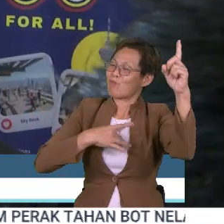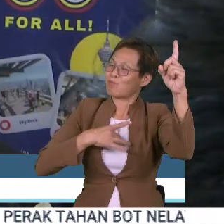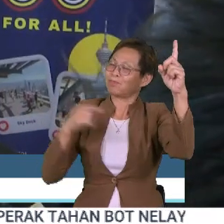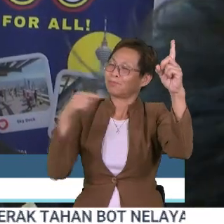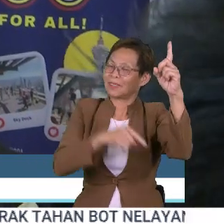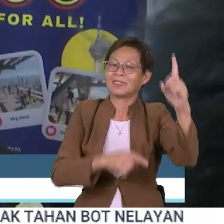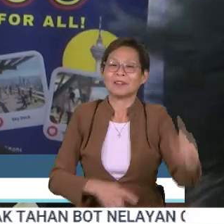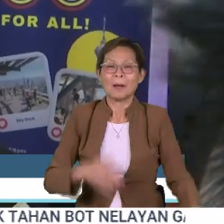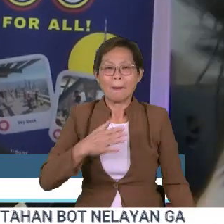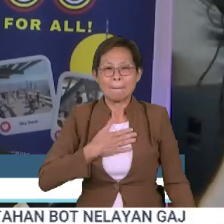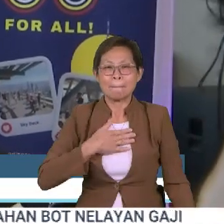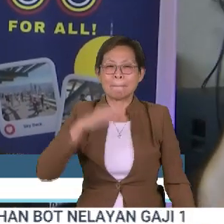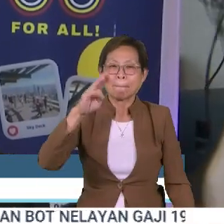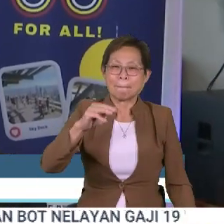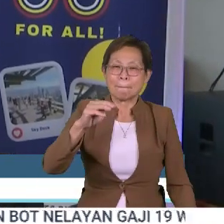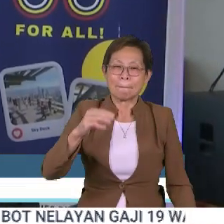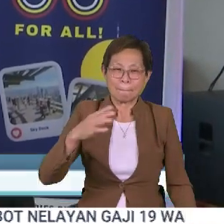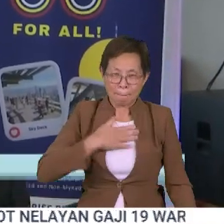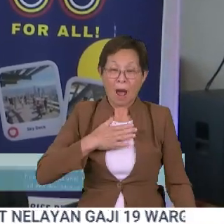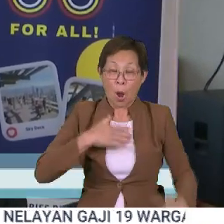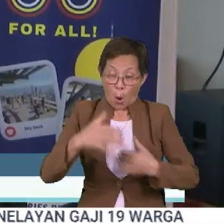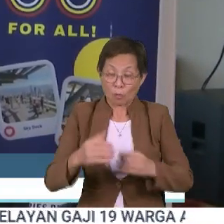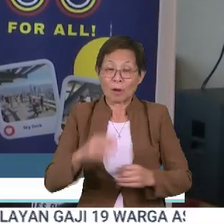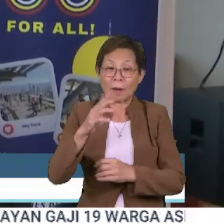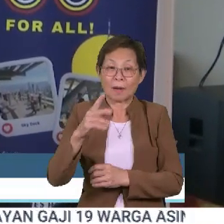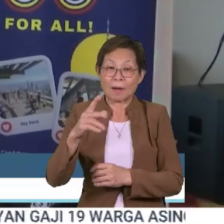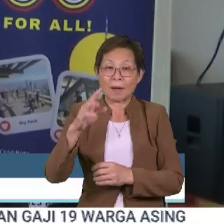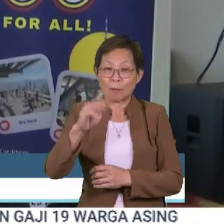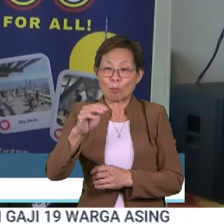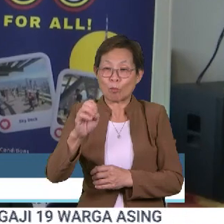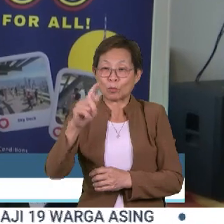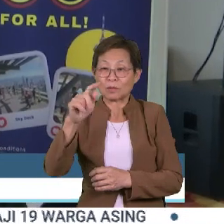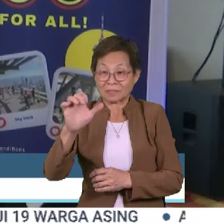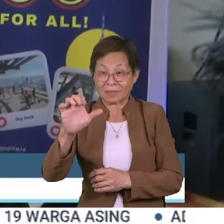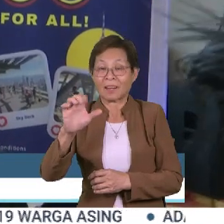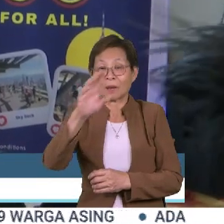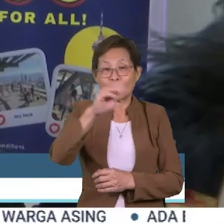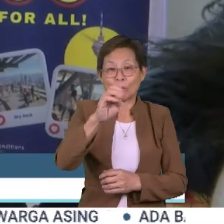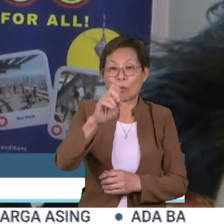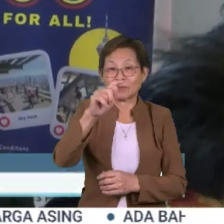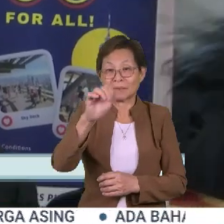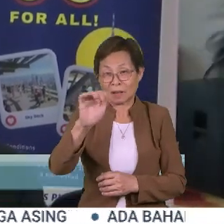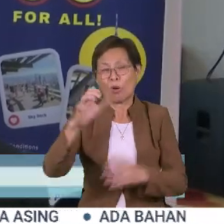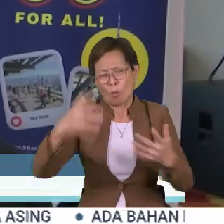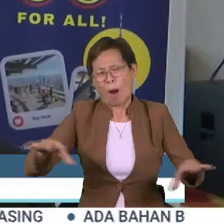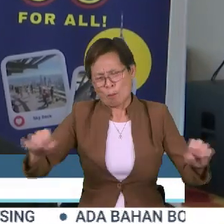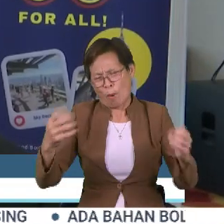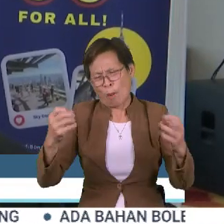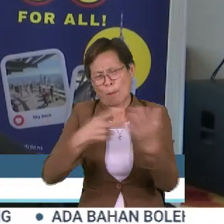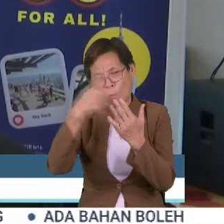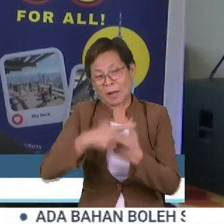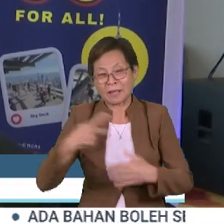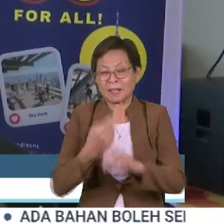Kementerian kita telah melakukan berbagai inisiatif Oke salah satunya Kita menyediakan